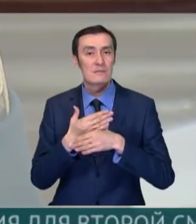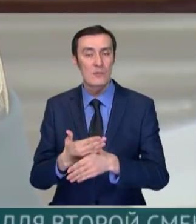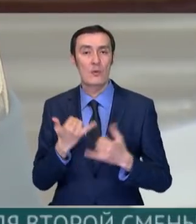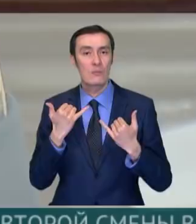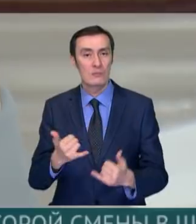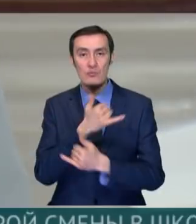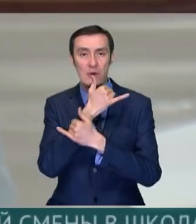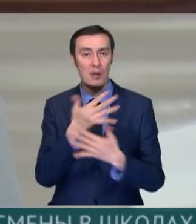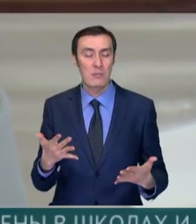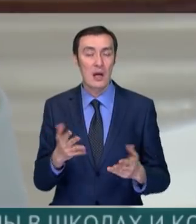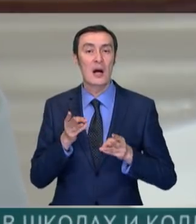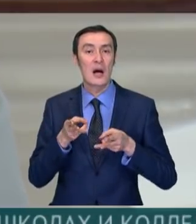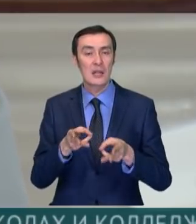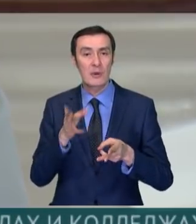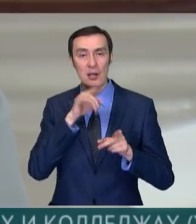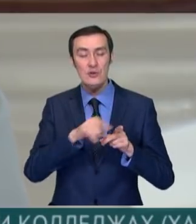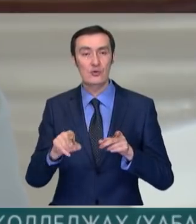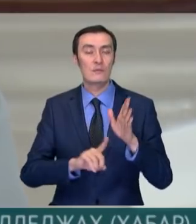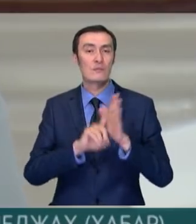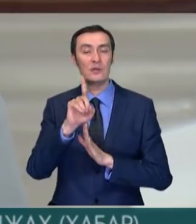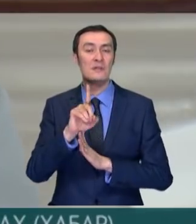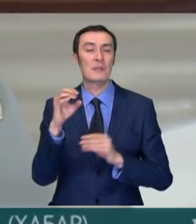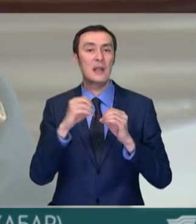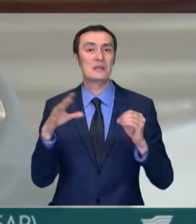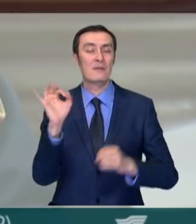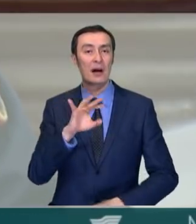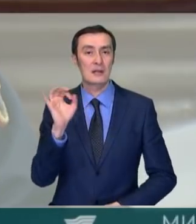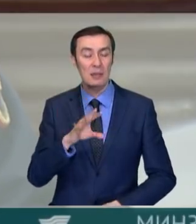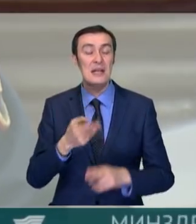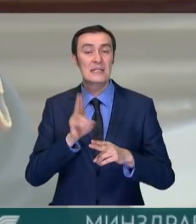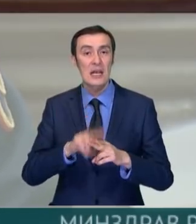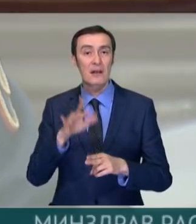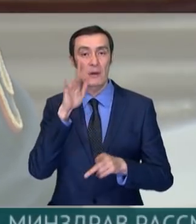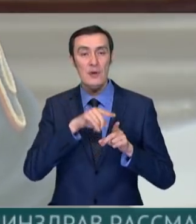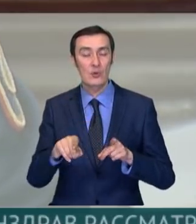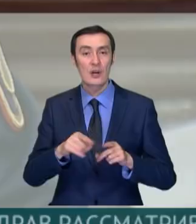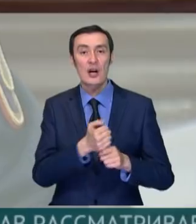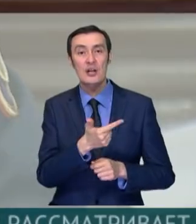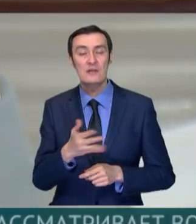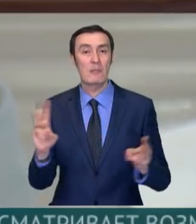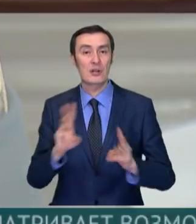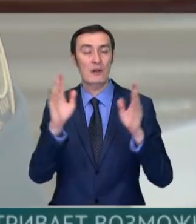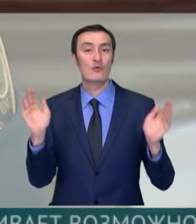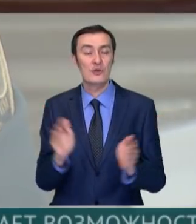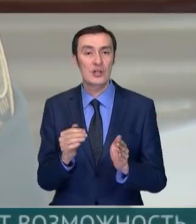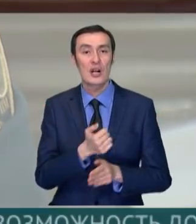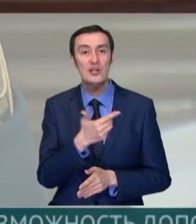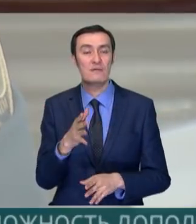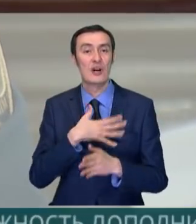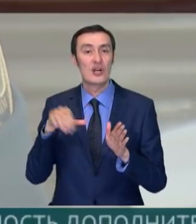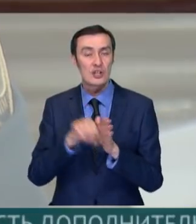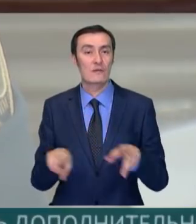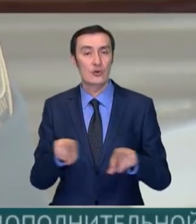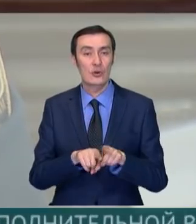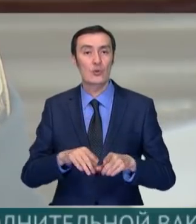уже не было. Отопительный сезон в прошлом году стартовал 15 октября. С этого периода число пожаров уменьшилось и число жертв тоже. Но